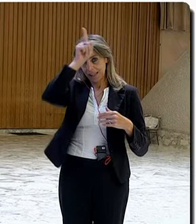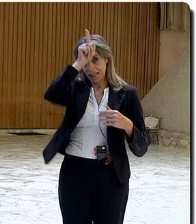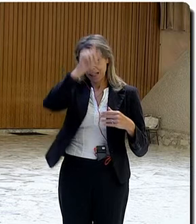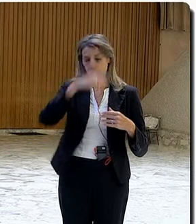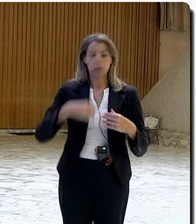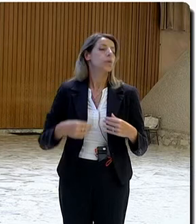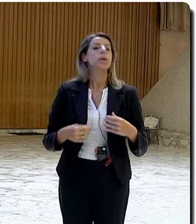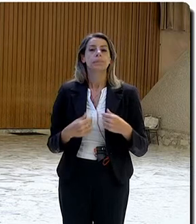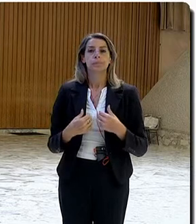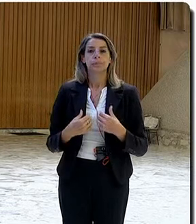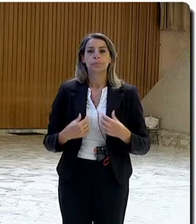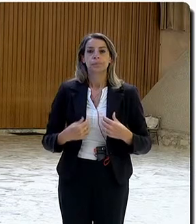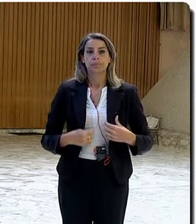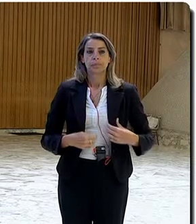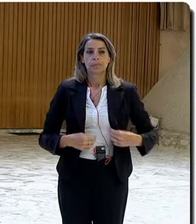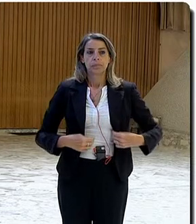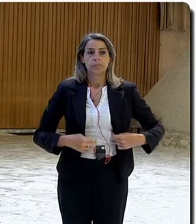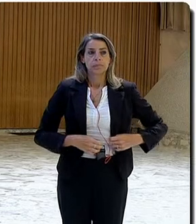tedesco.